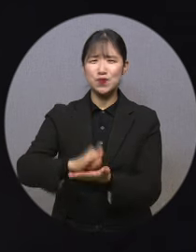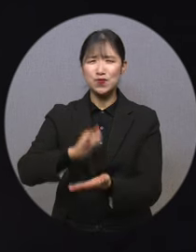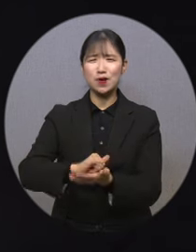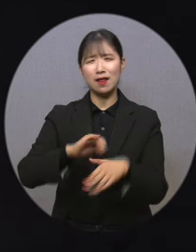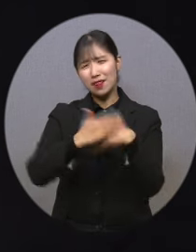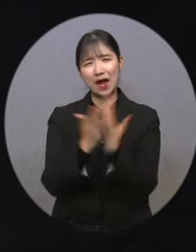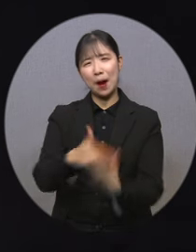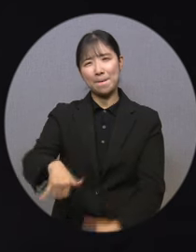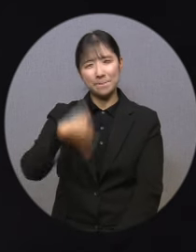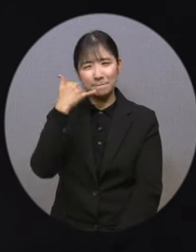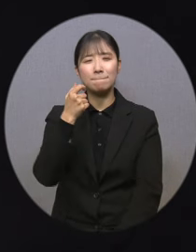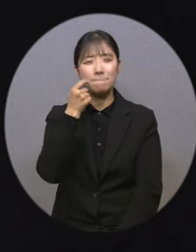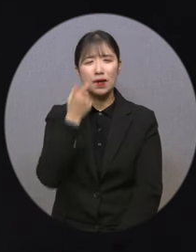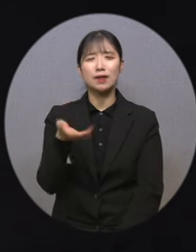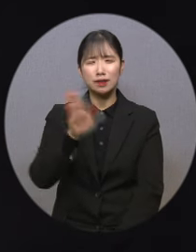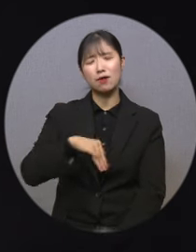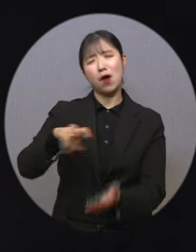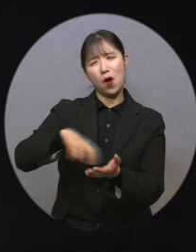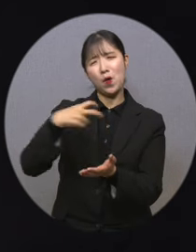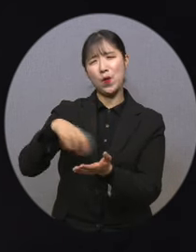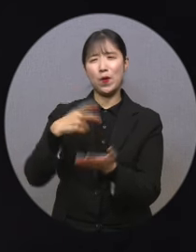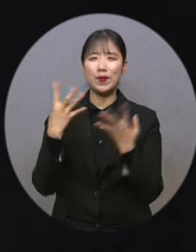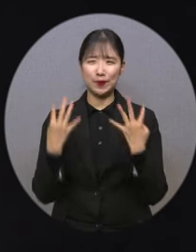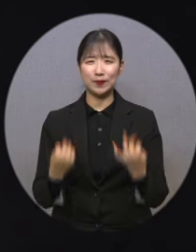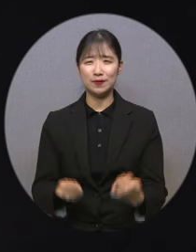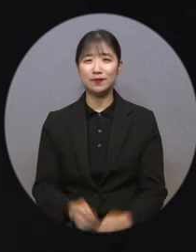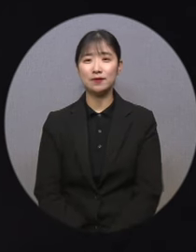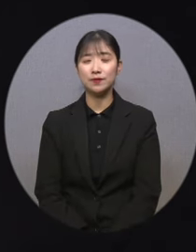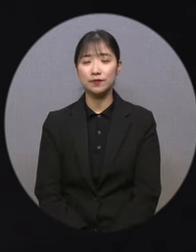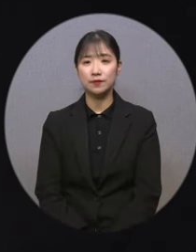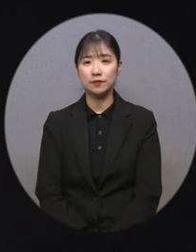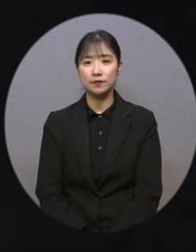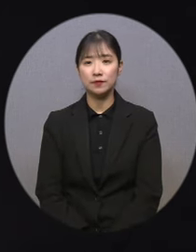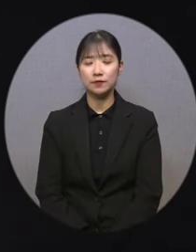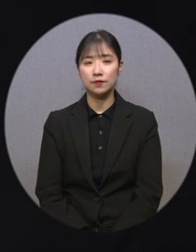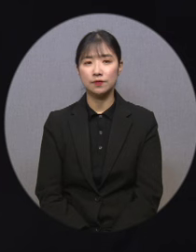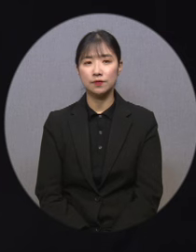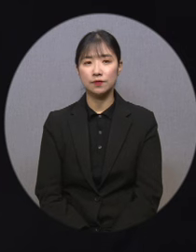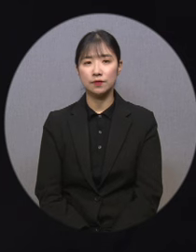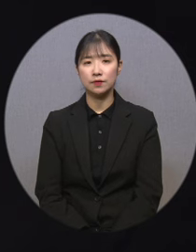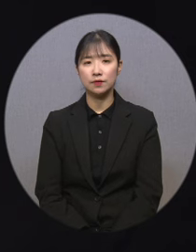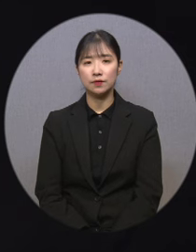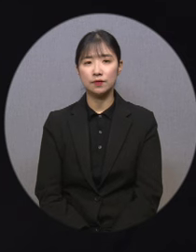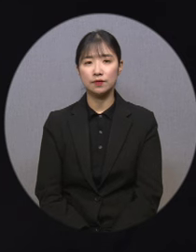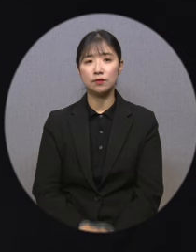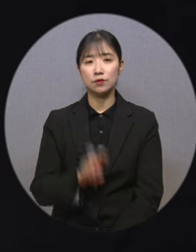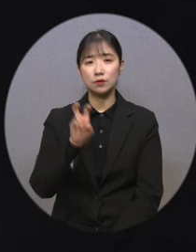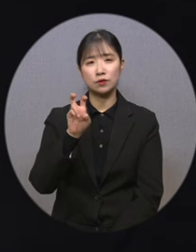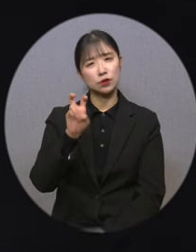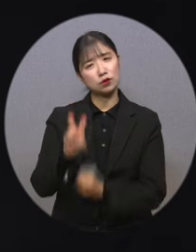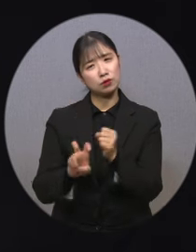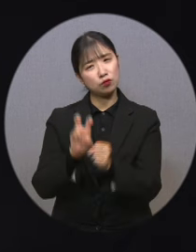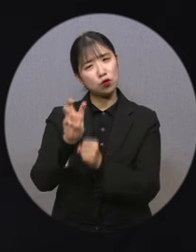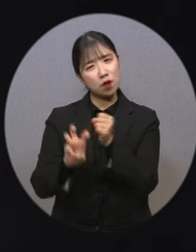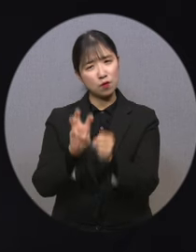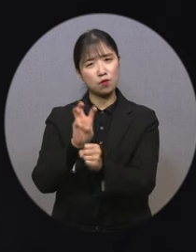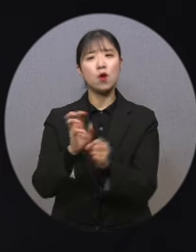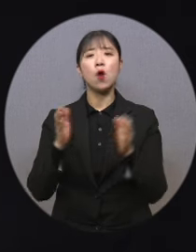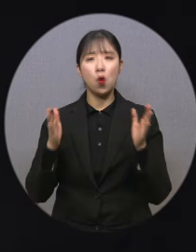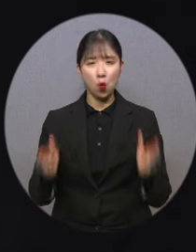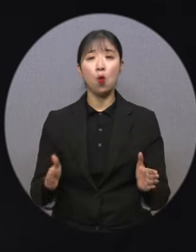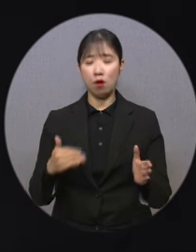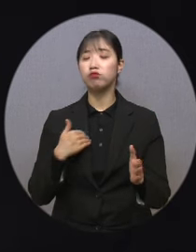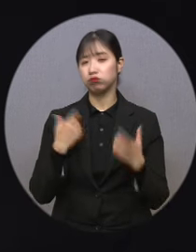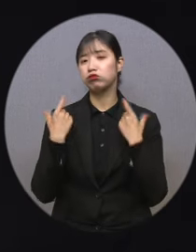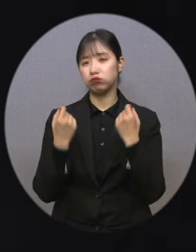없지만은 저는 이렇게 해서 워 줘 그게 1 1 2 3 10 년간 그렇다고 봐야죠